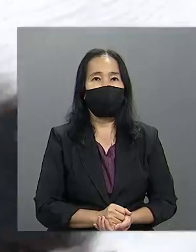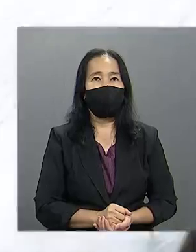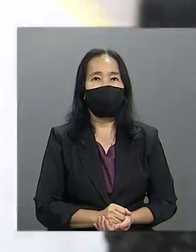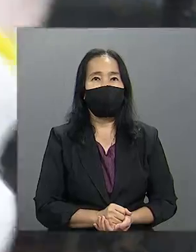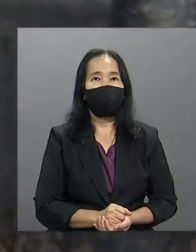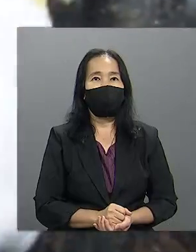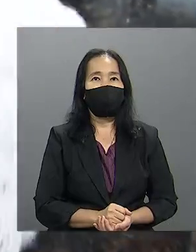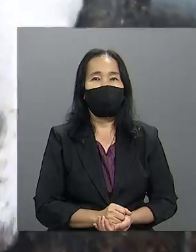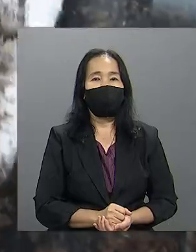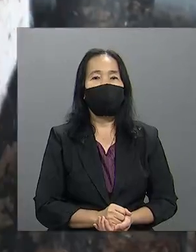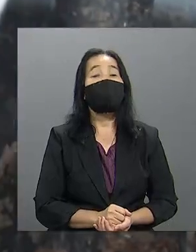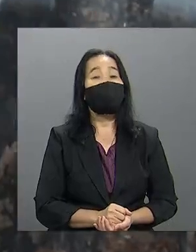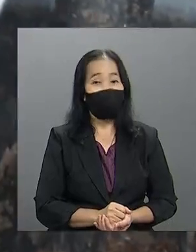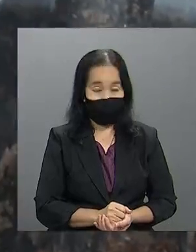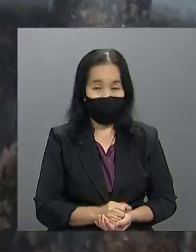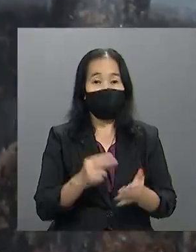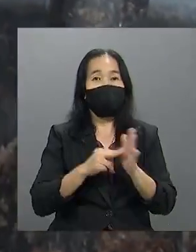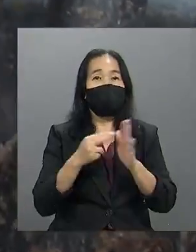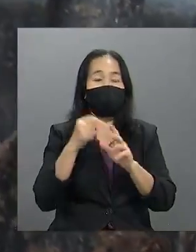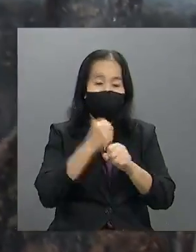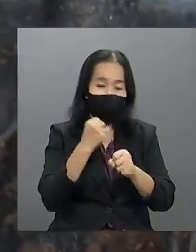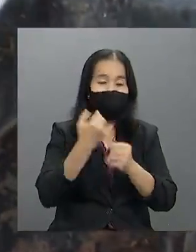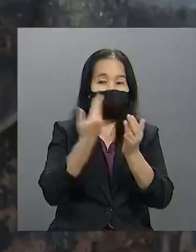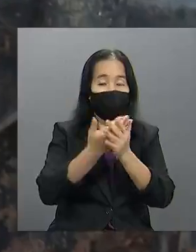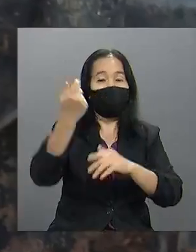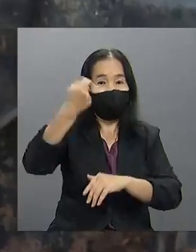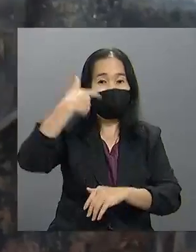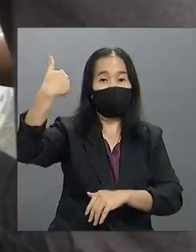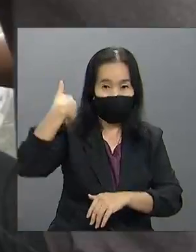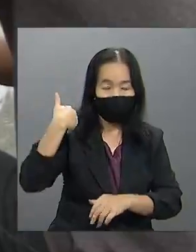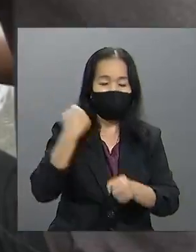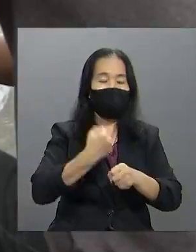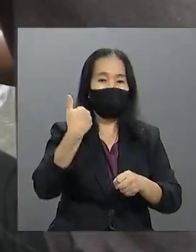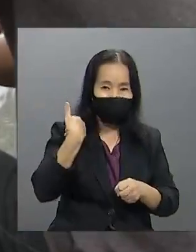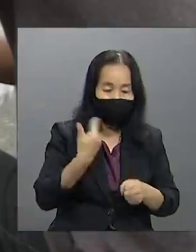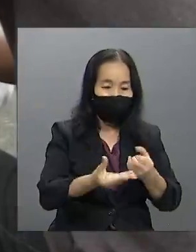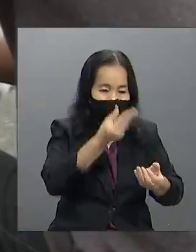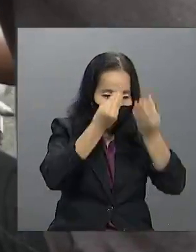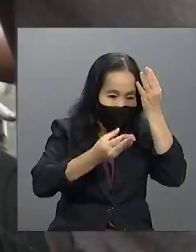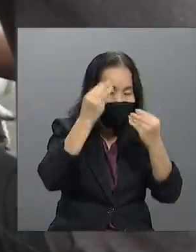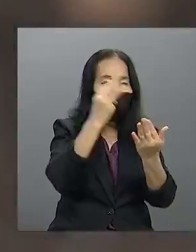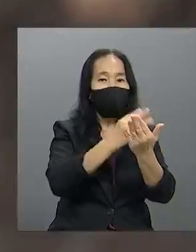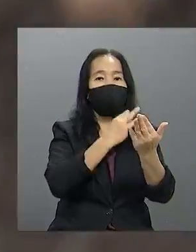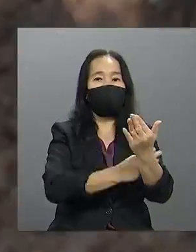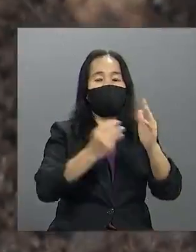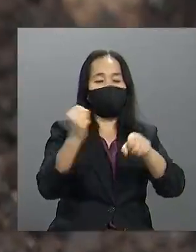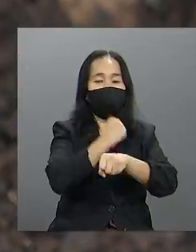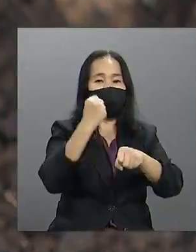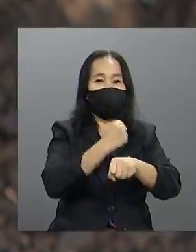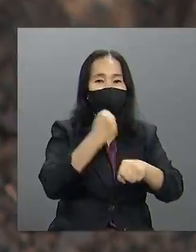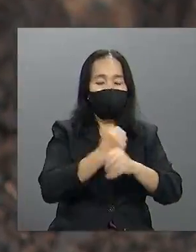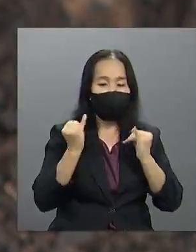เรียกว่านอกจากจะได้งานได้เงินก็ยังได้วิชาฝึกหัดและเป็นทักษะเฉพาะติดตัวไปด้วยค่ะ